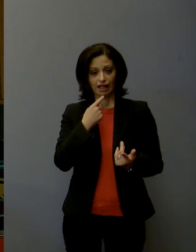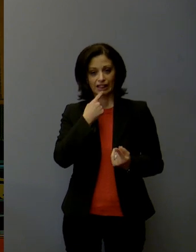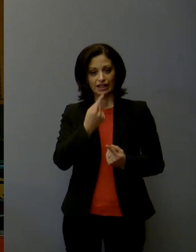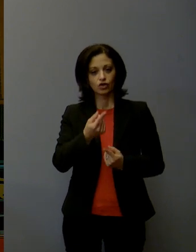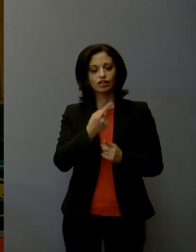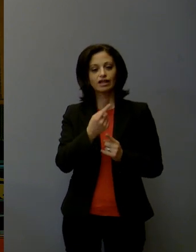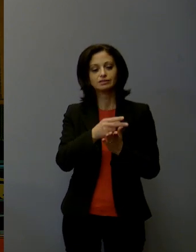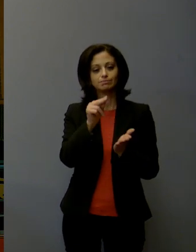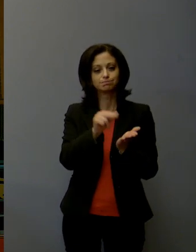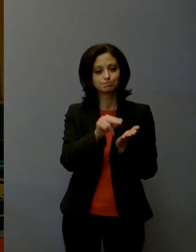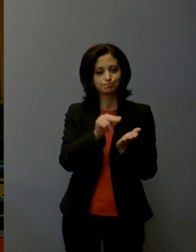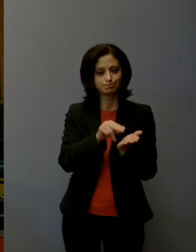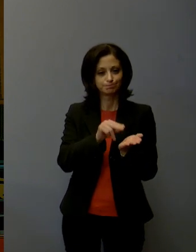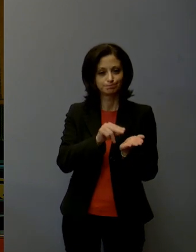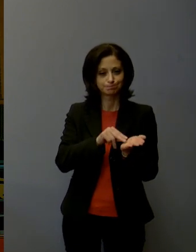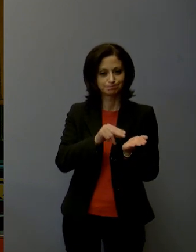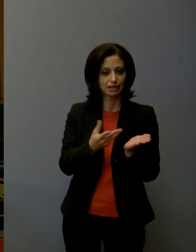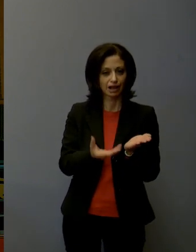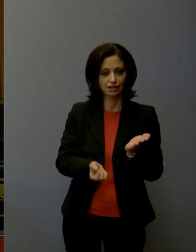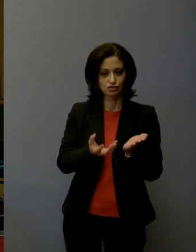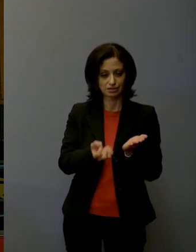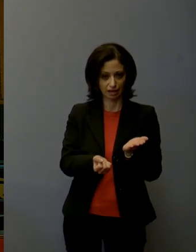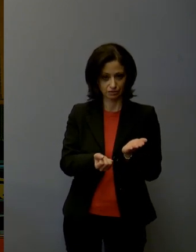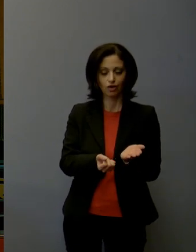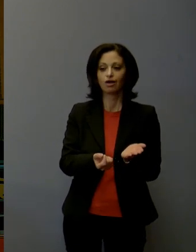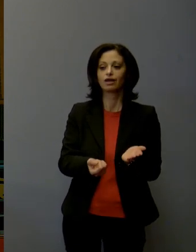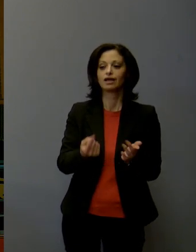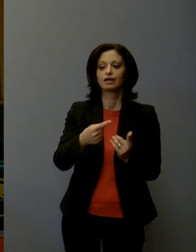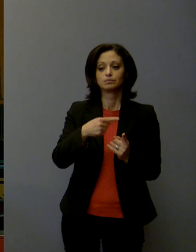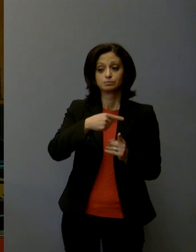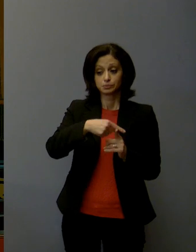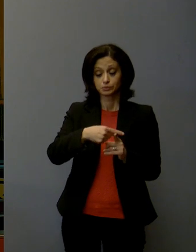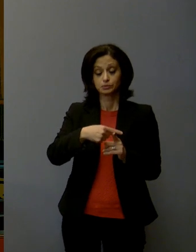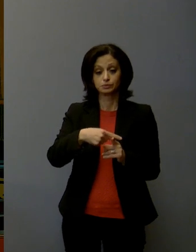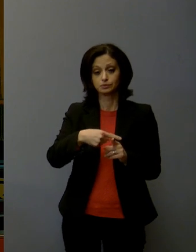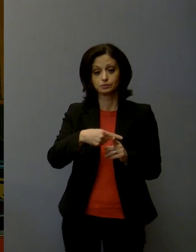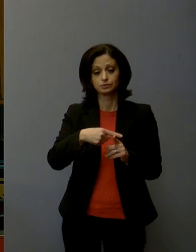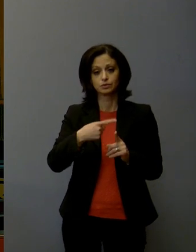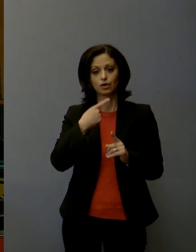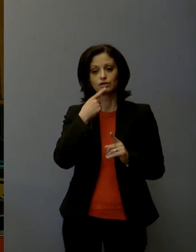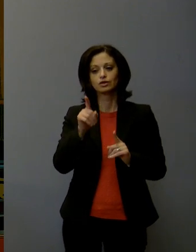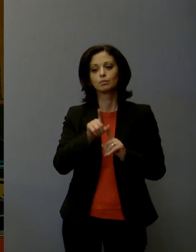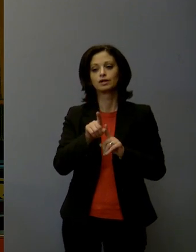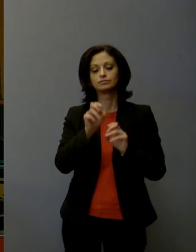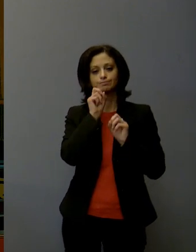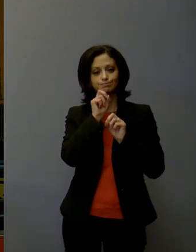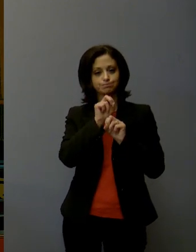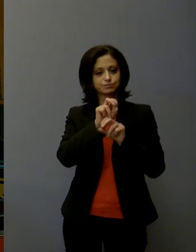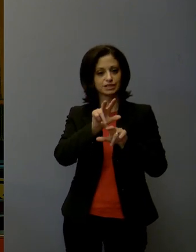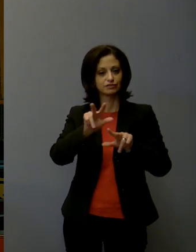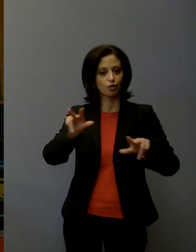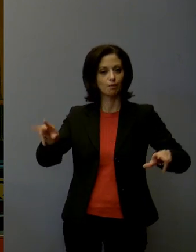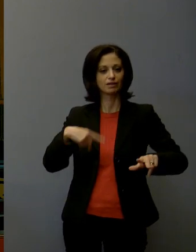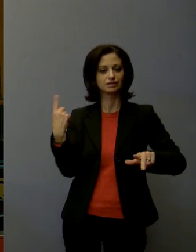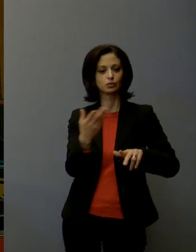rimanga nella nella registrazione e sia anche diciamo siano i dotti anche tutti i